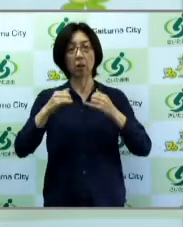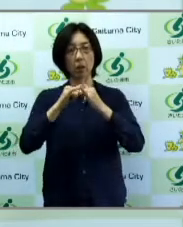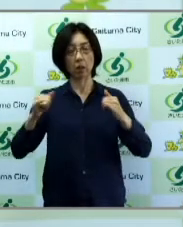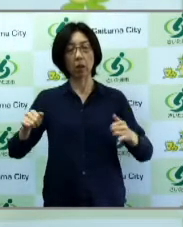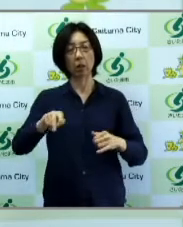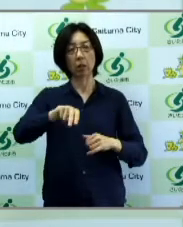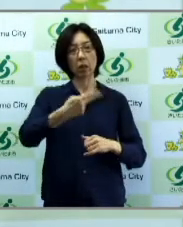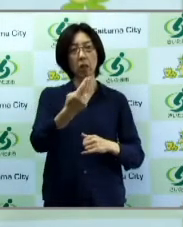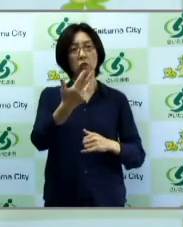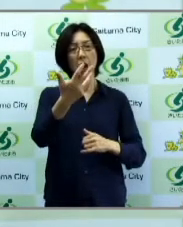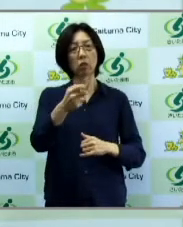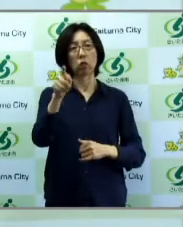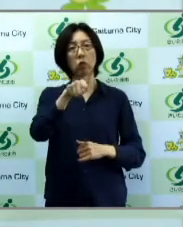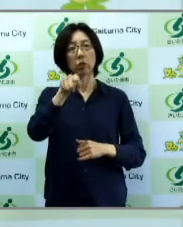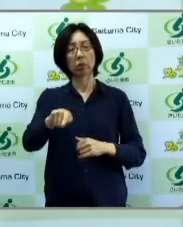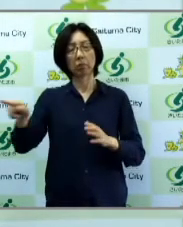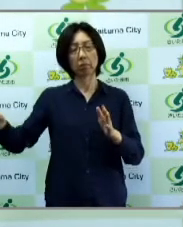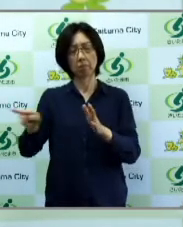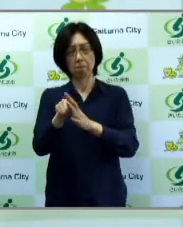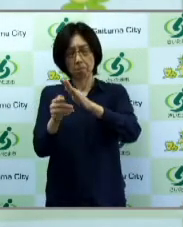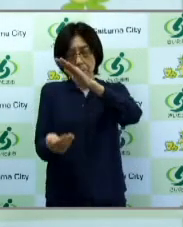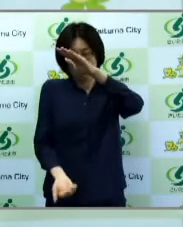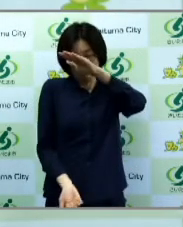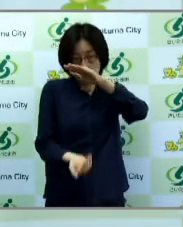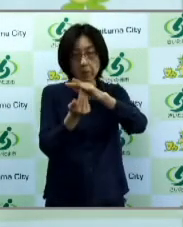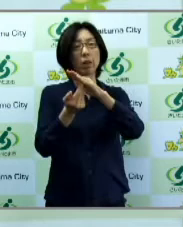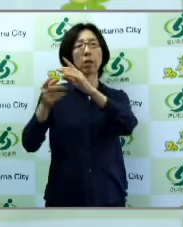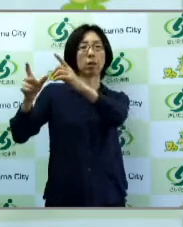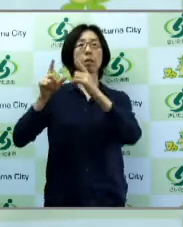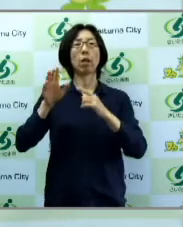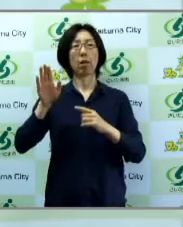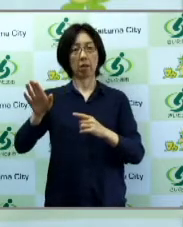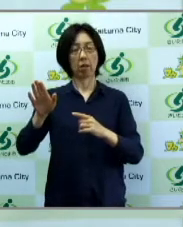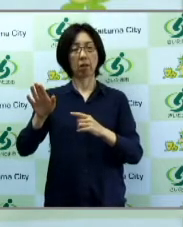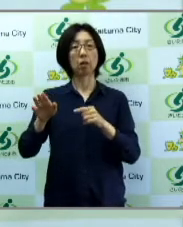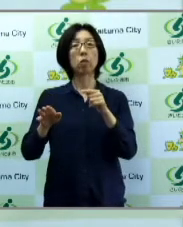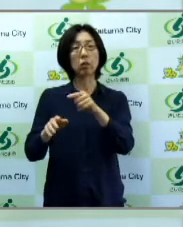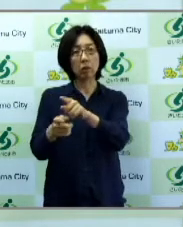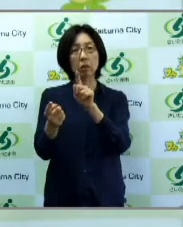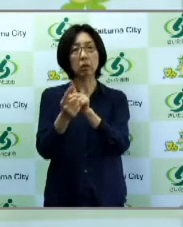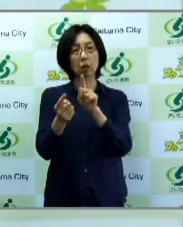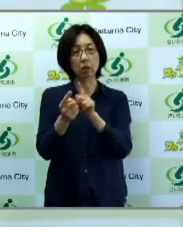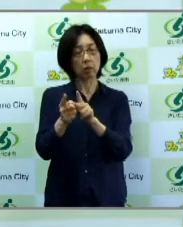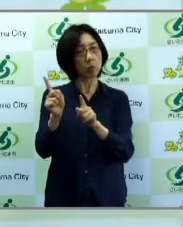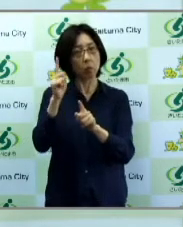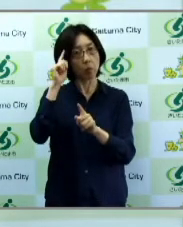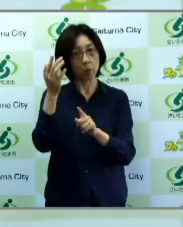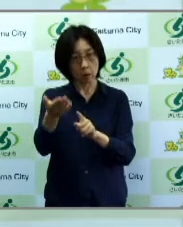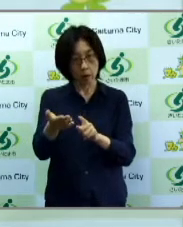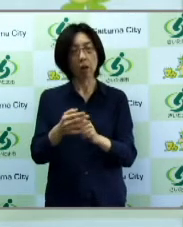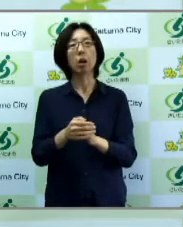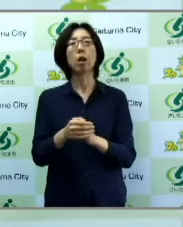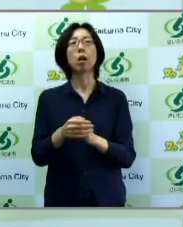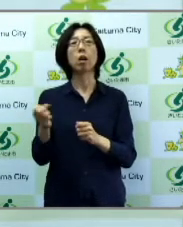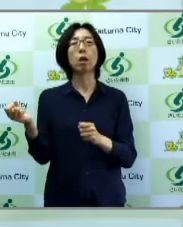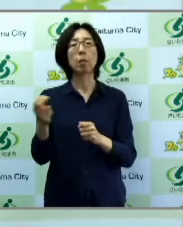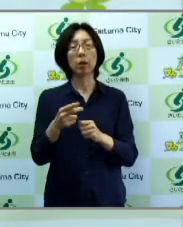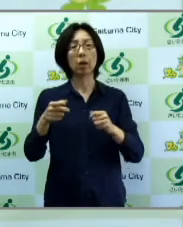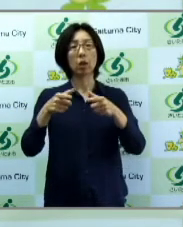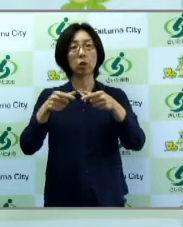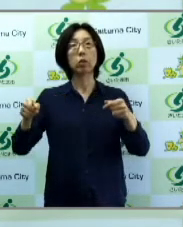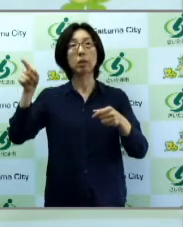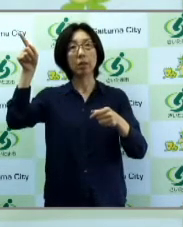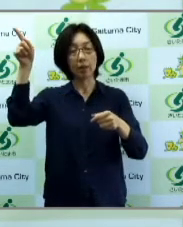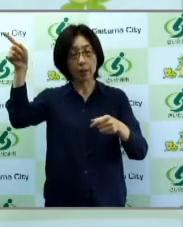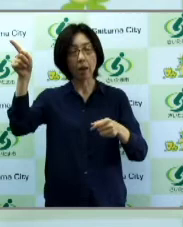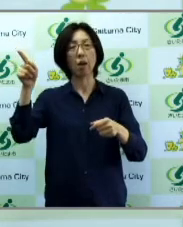上ると明らかにされていましたが、まあこれに関する受け止めと、あと政府の観光事業の GoTo トラベルについても、まあ今